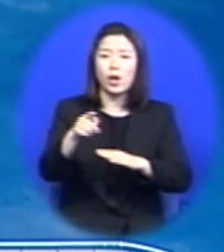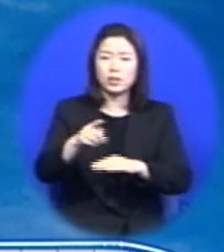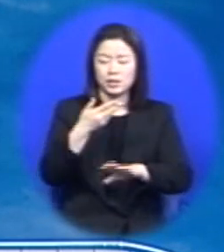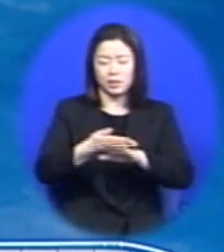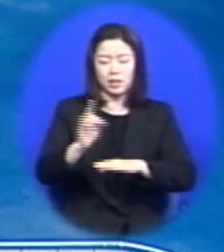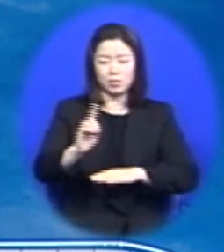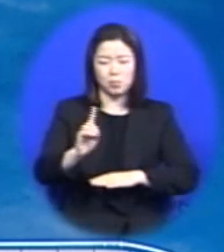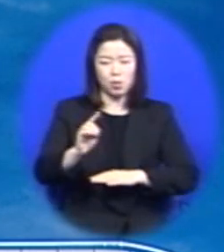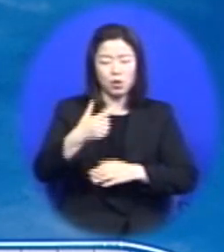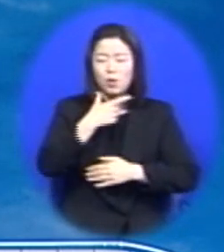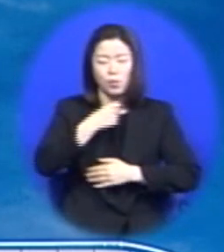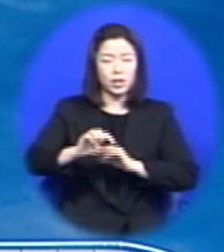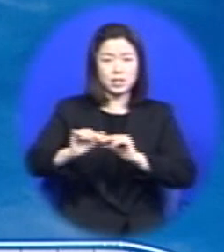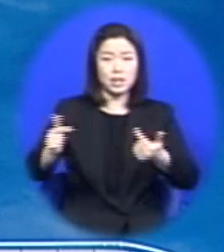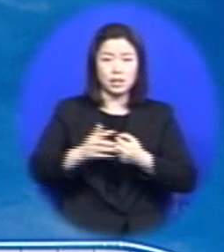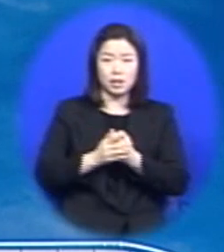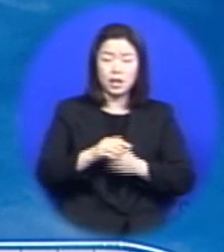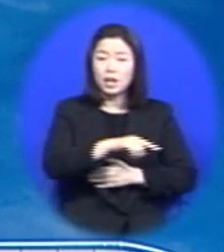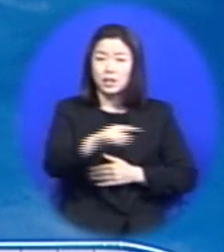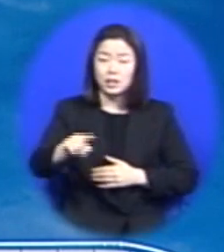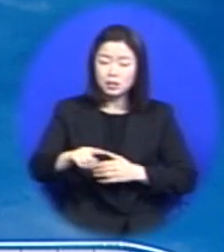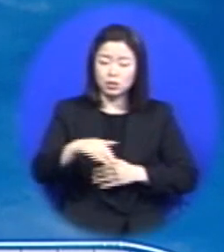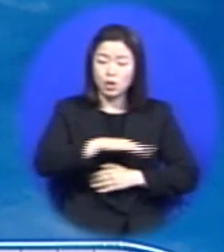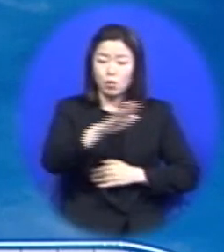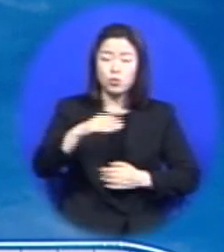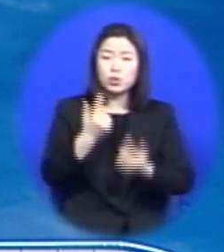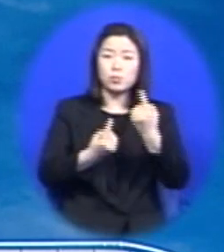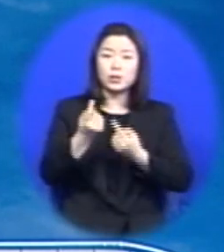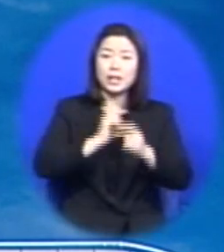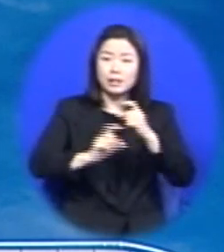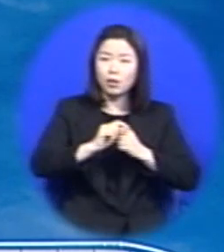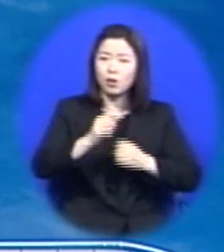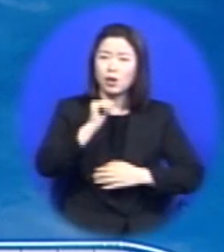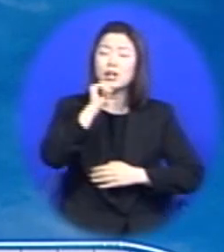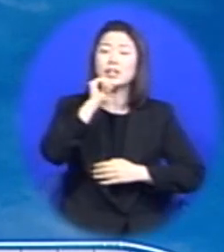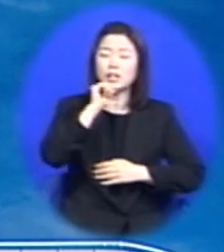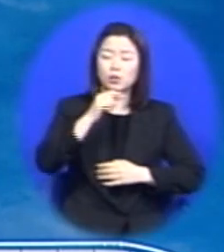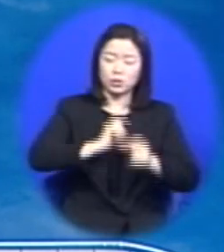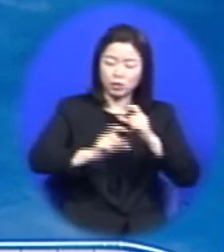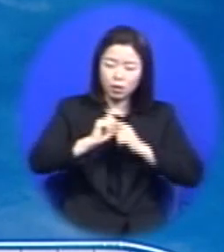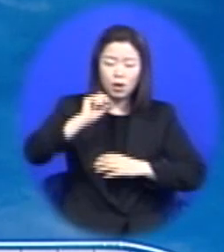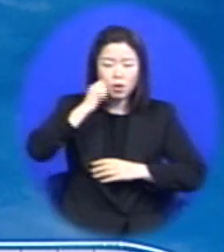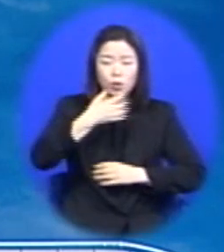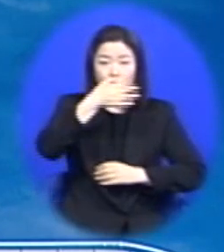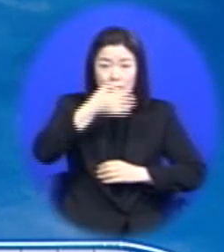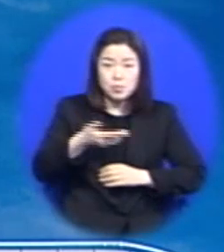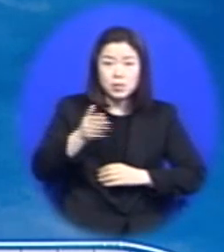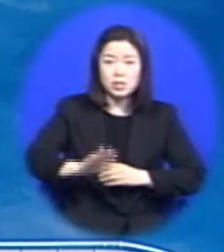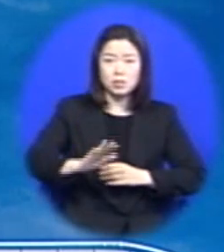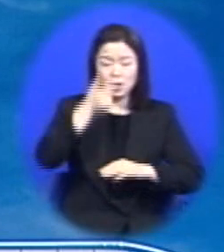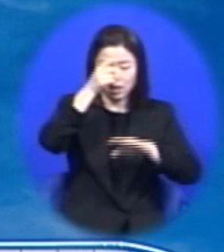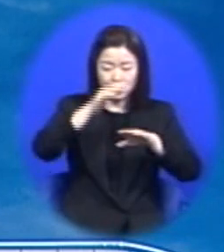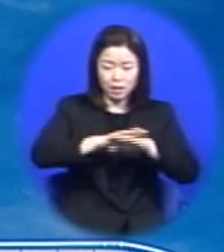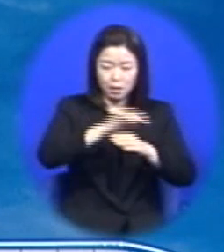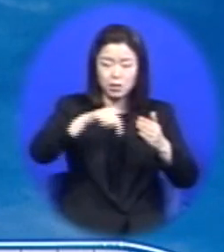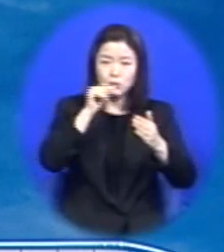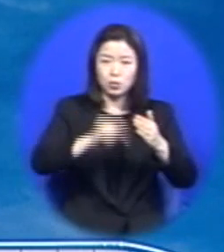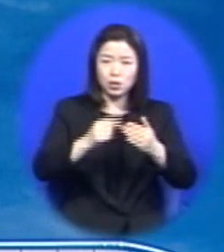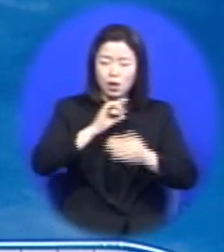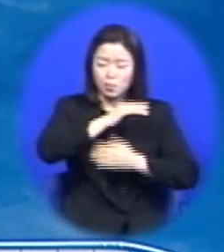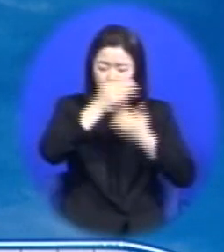않아요. 이들은 우리보다 더 못 살고 더 어렵고 더 힘든데도 예배에는 온통 주님을 향한